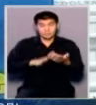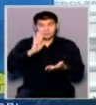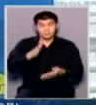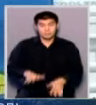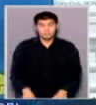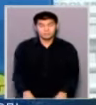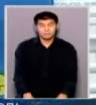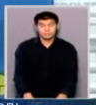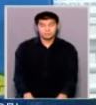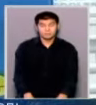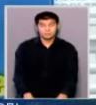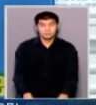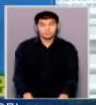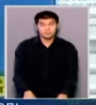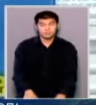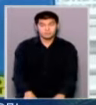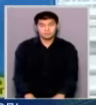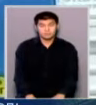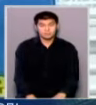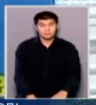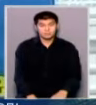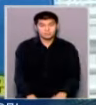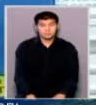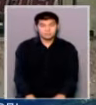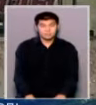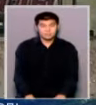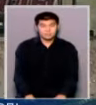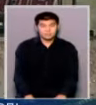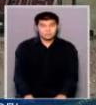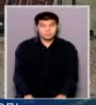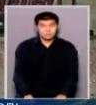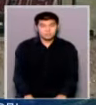таппақ. Зейнер Ғали, Ақтілек Абайқызы, Болат Рахметұлы, Атырау телеарнасы, Құрманғазы ауданынан.